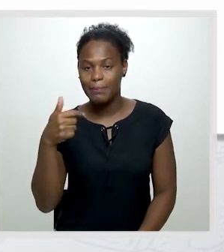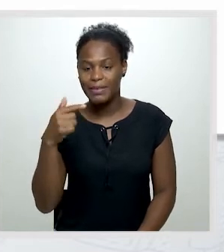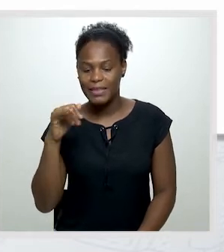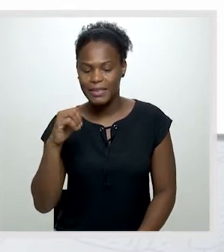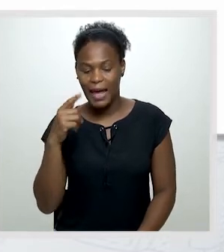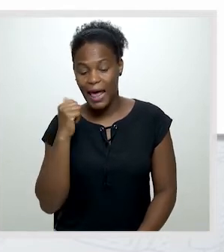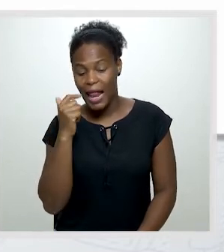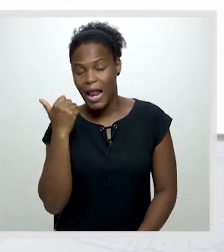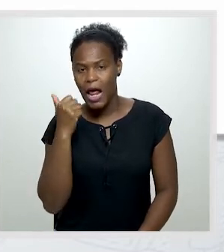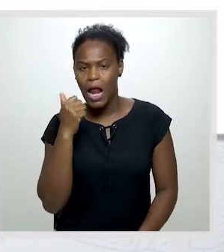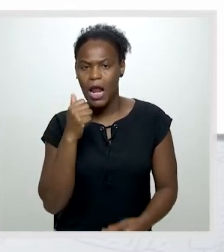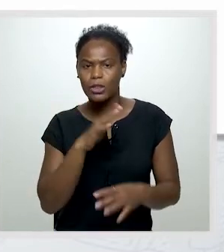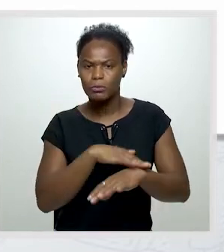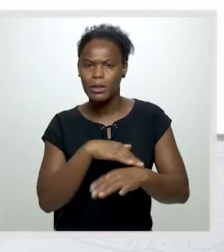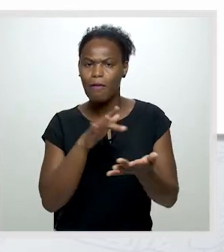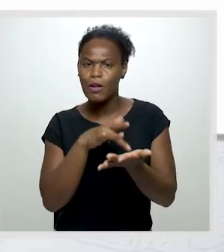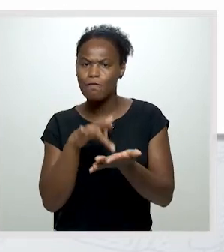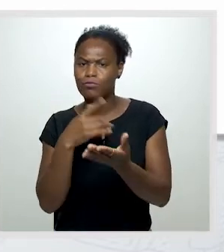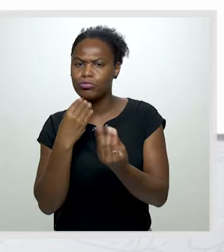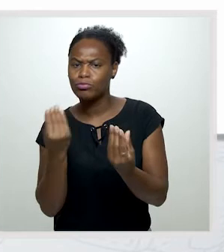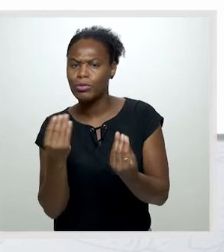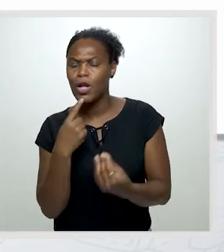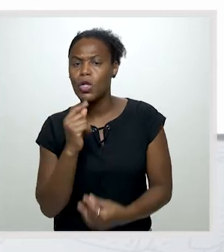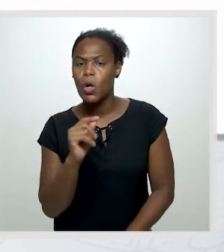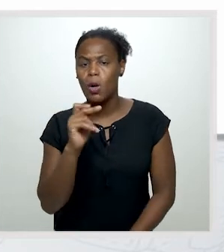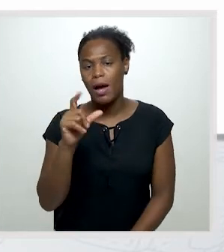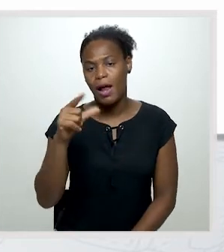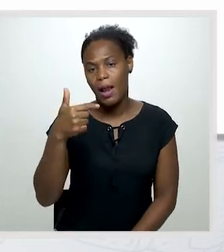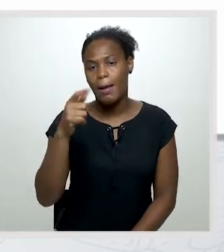de nombreux livres, Albert Jacquard.